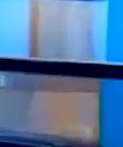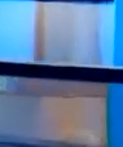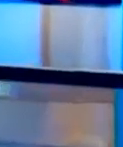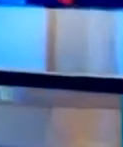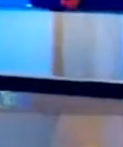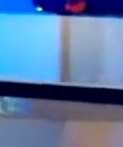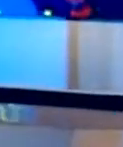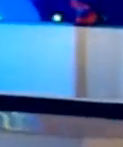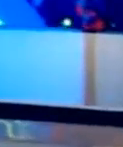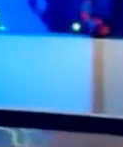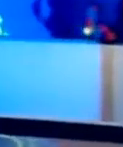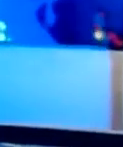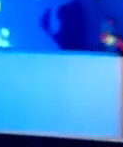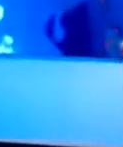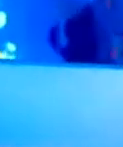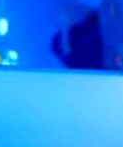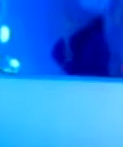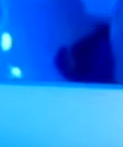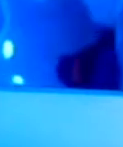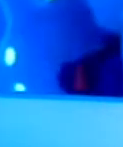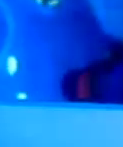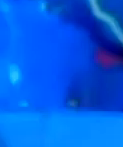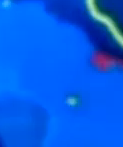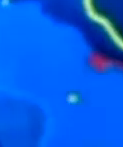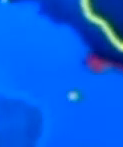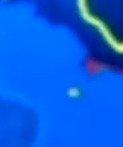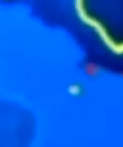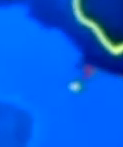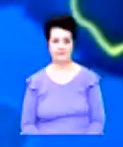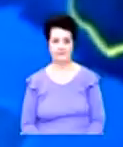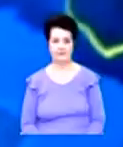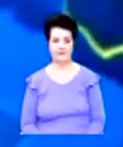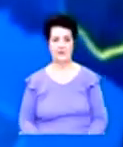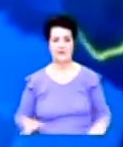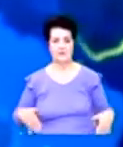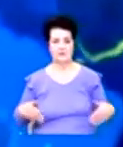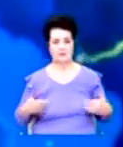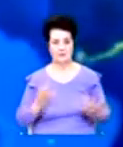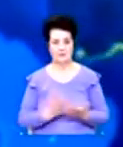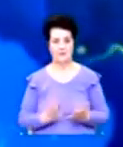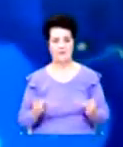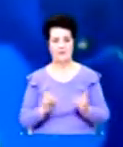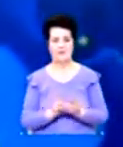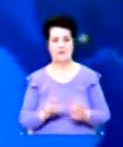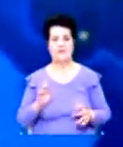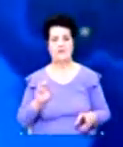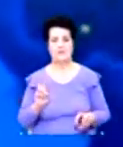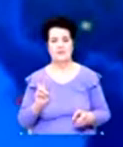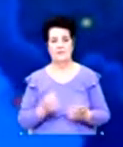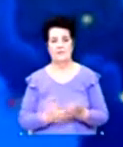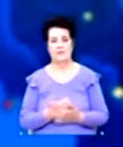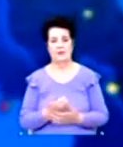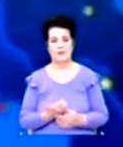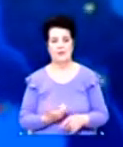Victoria Ocară vă prezintă Telejurnalul. Bună ziua, v-am găsit la Telejurnal. Iată cele mai